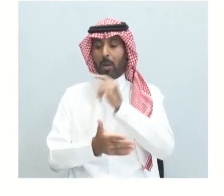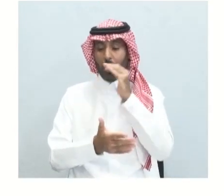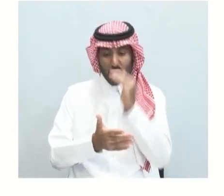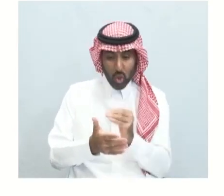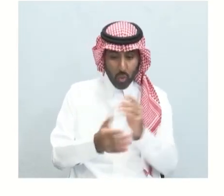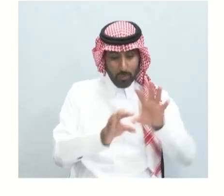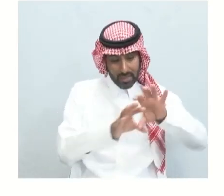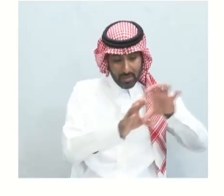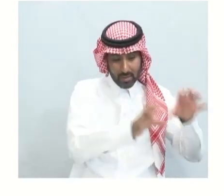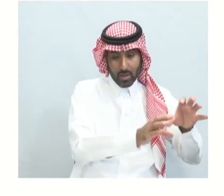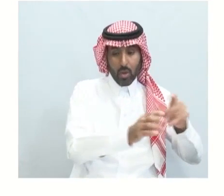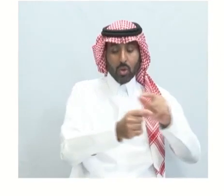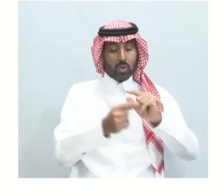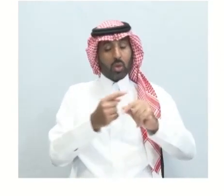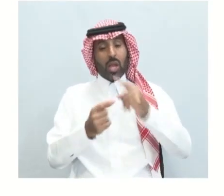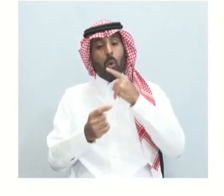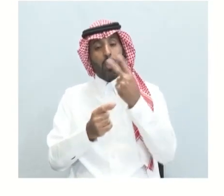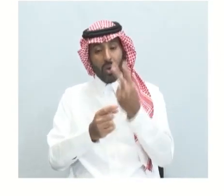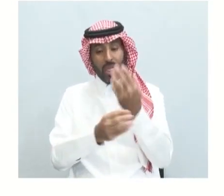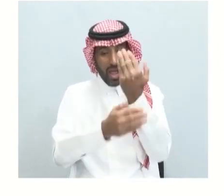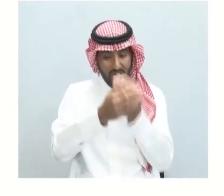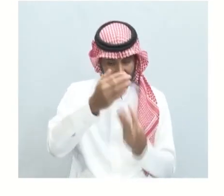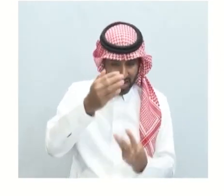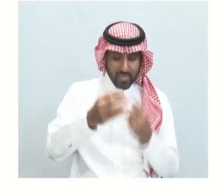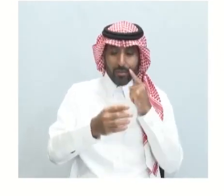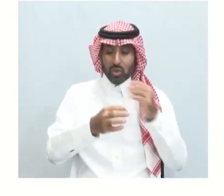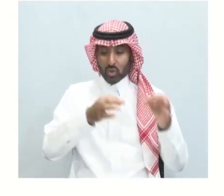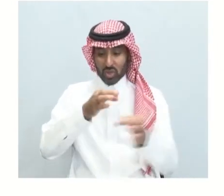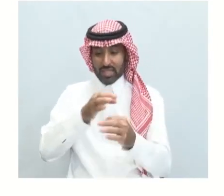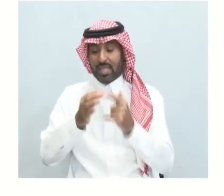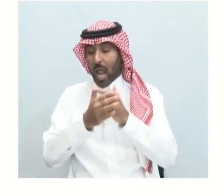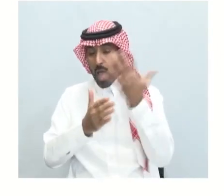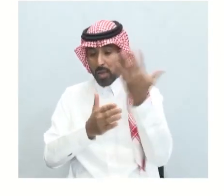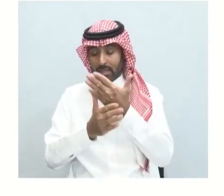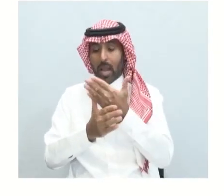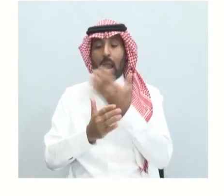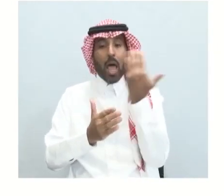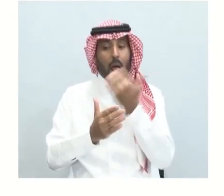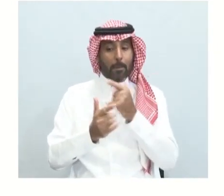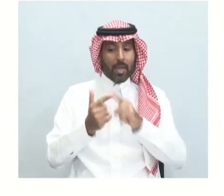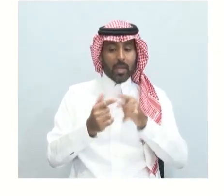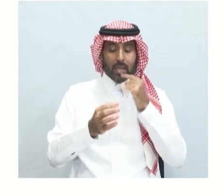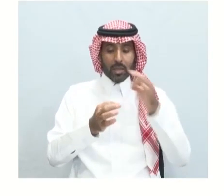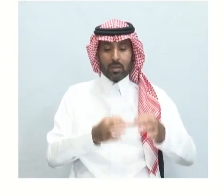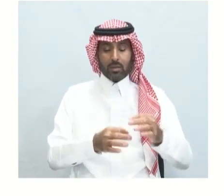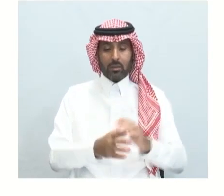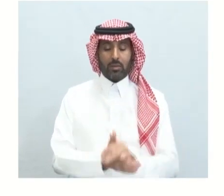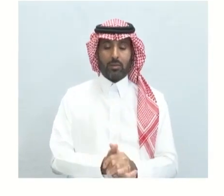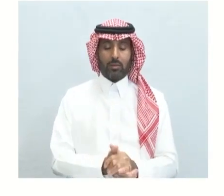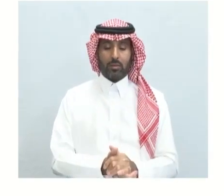الدرع العربي ويشكل نحو ثلثي مساحه شبه الجزيره العربيه وقاعدته اقليم الدرع العربي